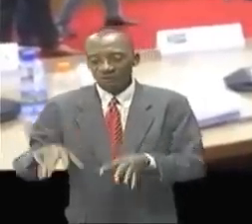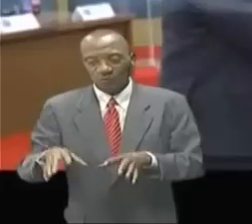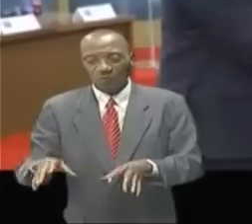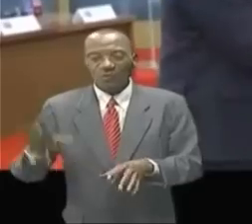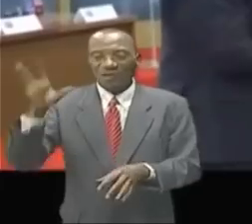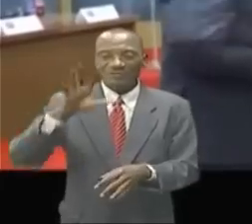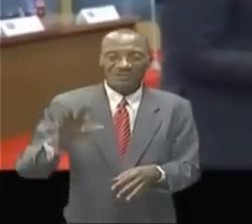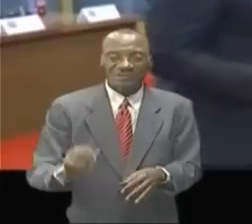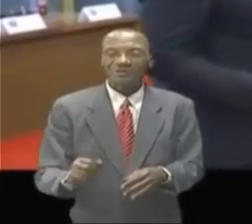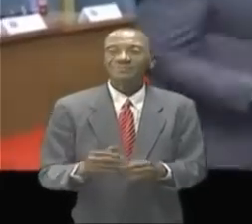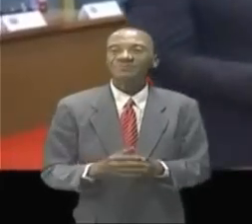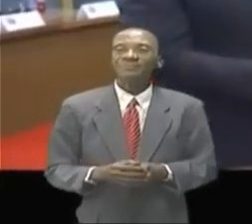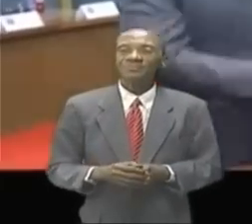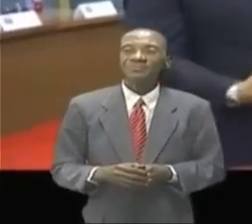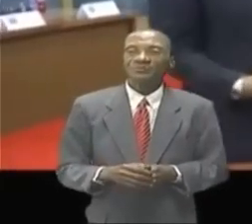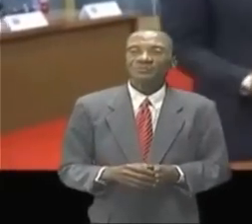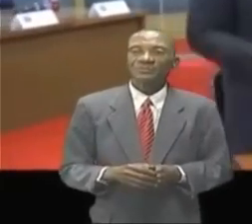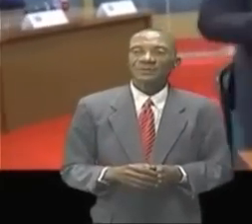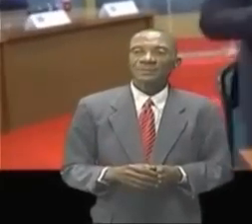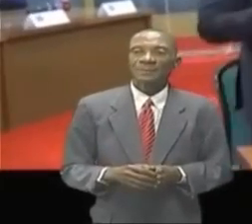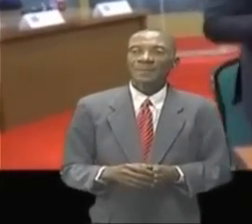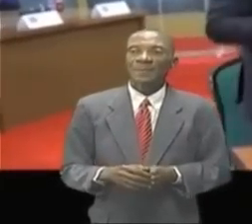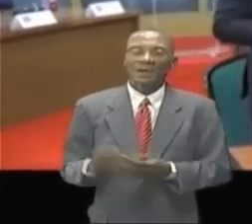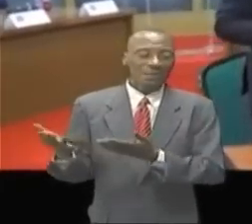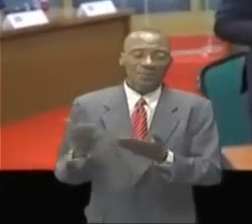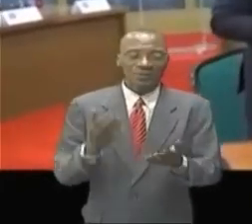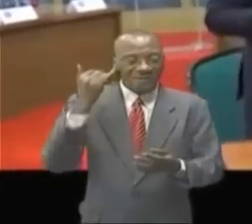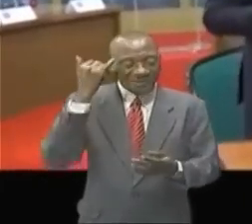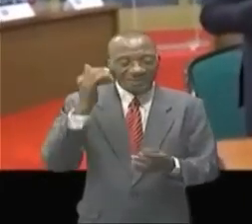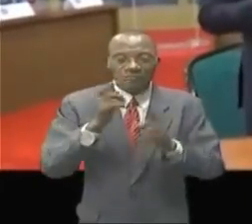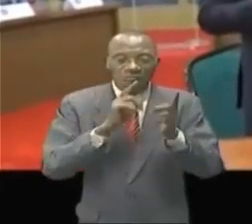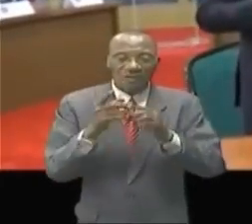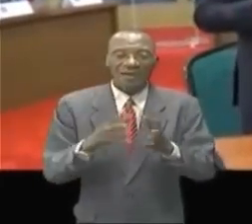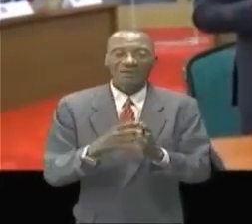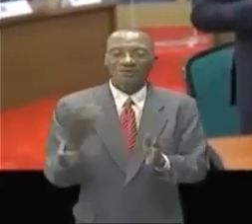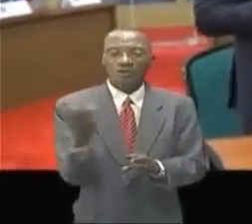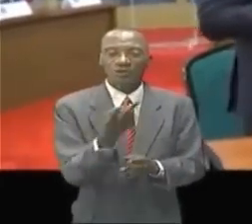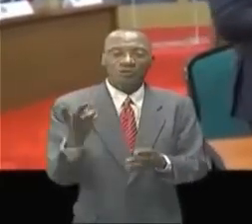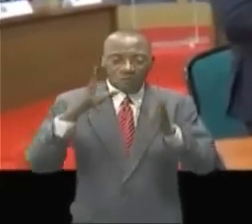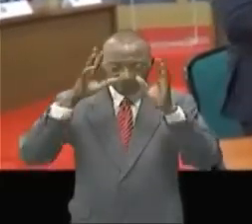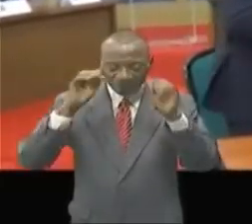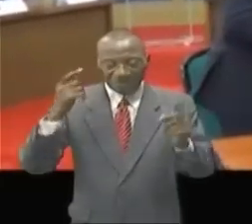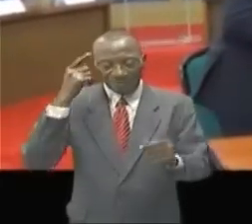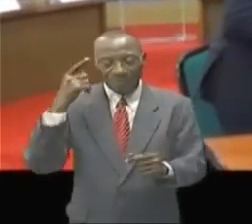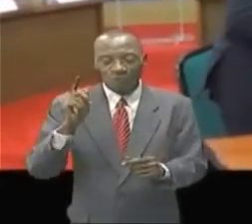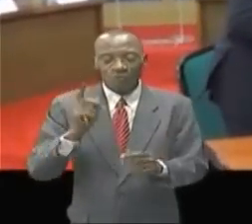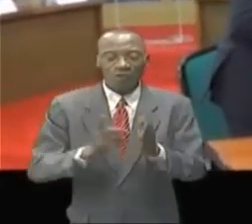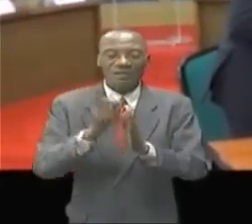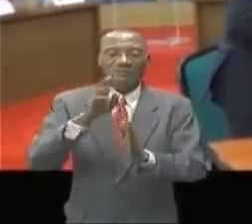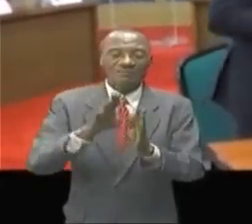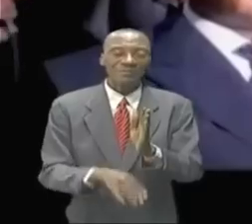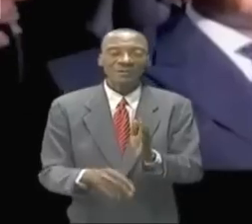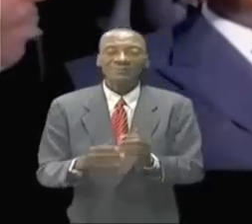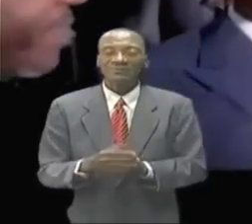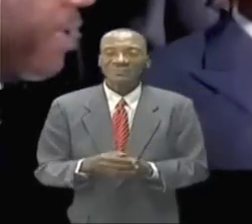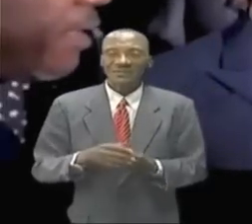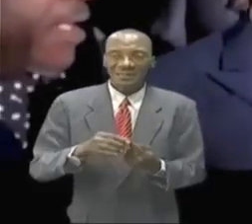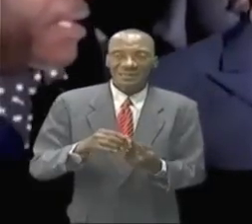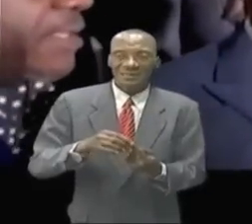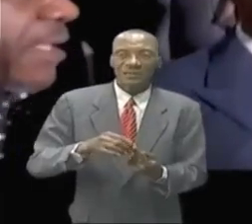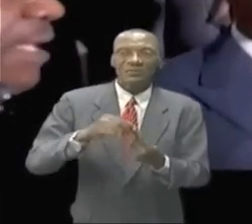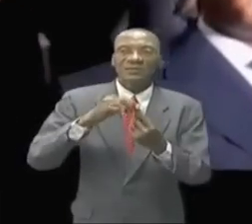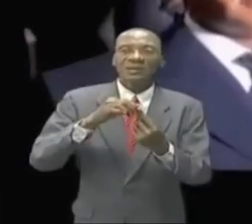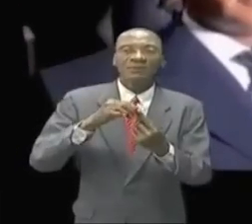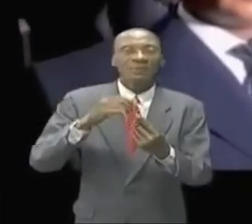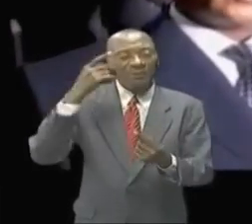nos deux chefs d'État pour impulser davantage la diplomatie de développement et ici particulièrement dans